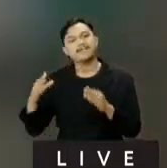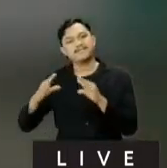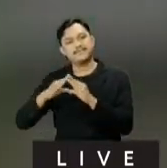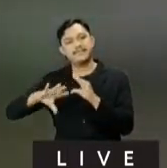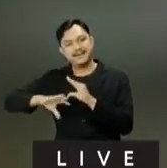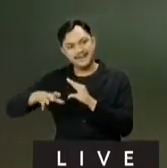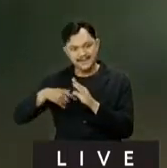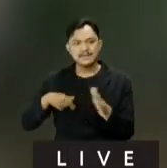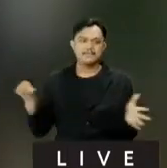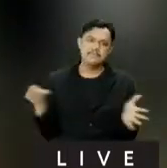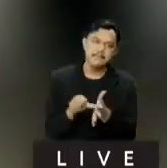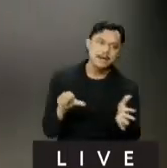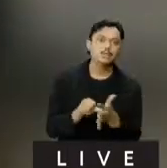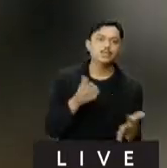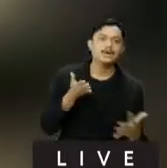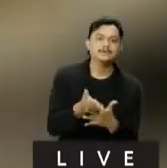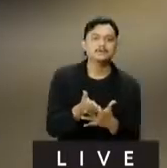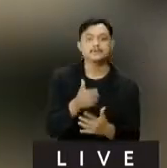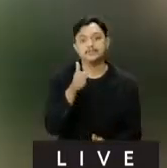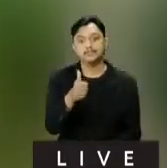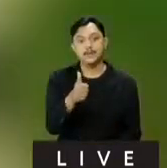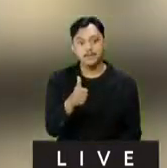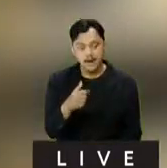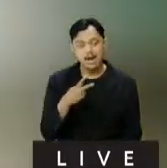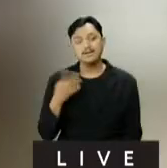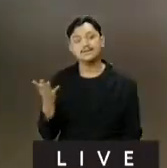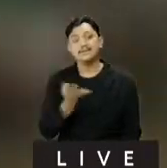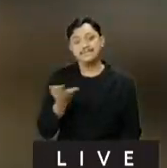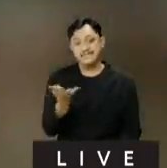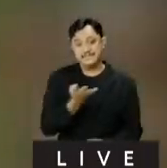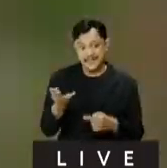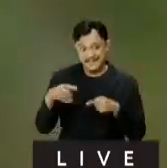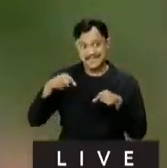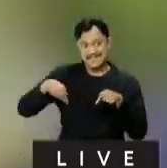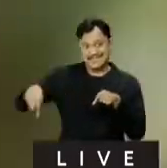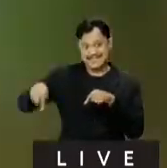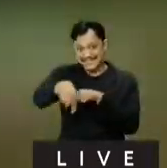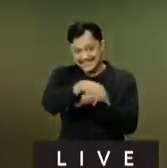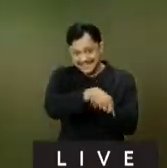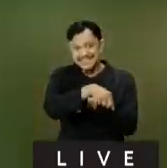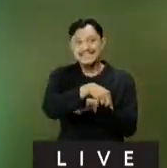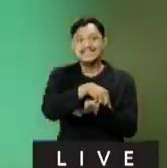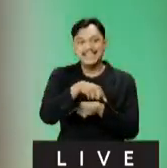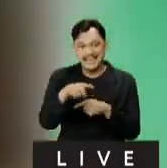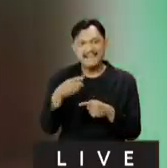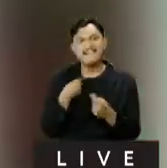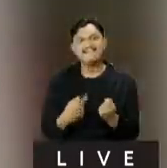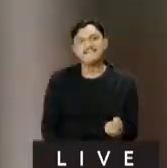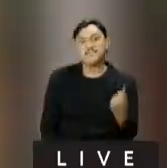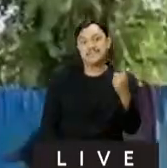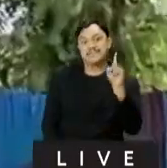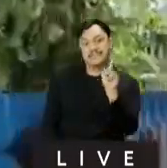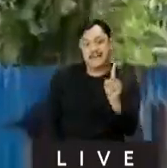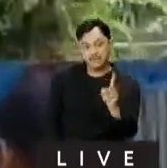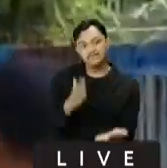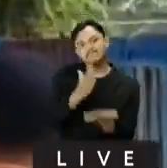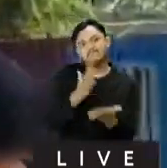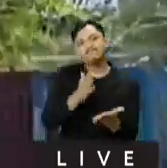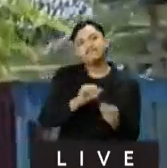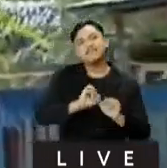bencana ini. Dari 4 kabupaten yang terdampak ini, baru 1 kabupaten yang sudah menetapkan status tanggap